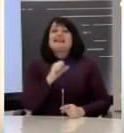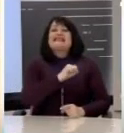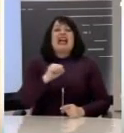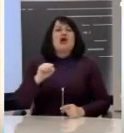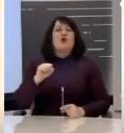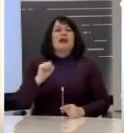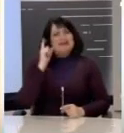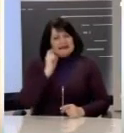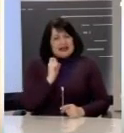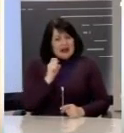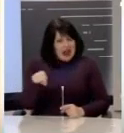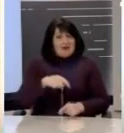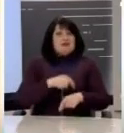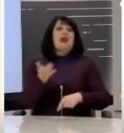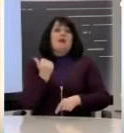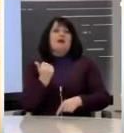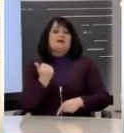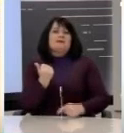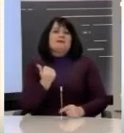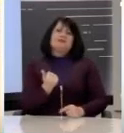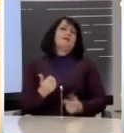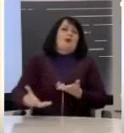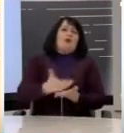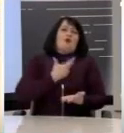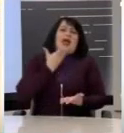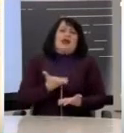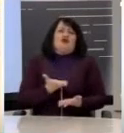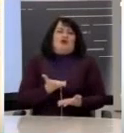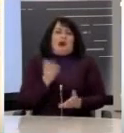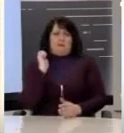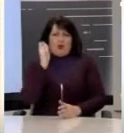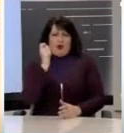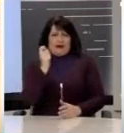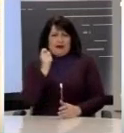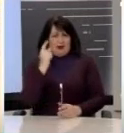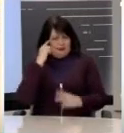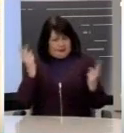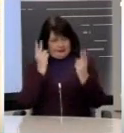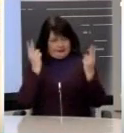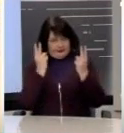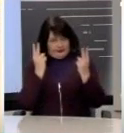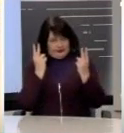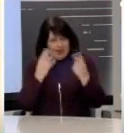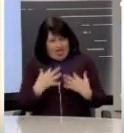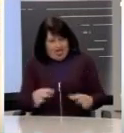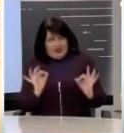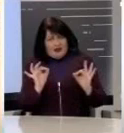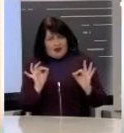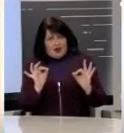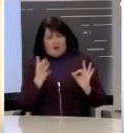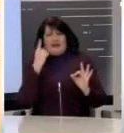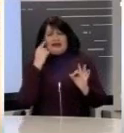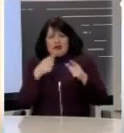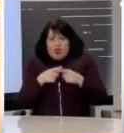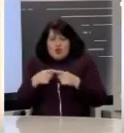Σταϊκούρας, η δημοσιονομική πολιτική δεν ασκείται στο κενό. Δεν είναι, αν θέλετε, άσκηση